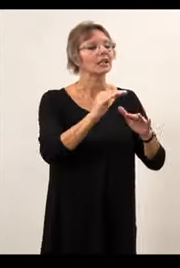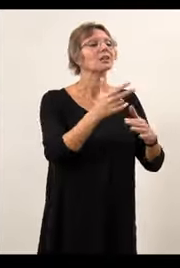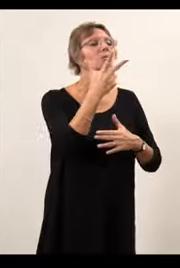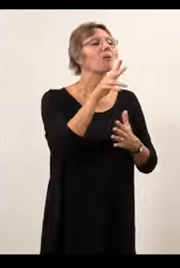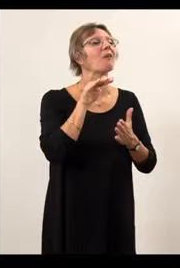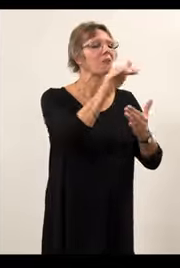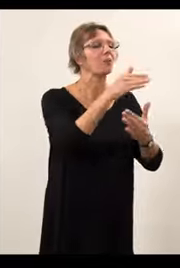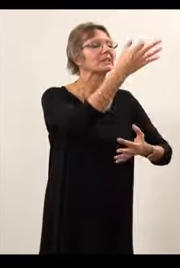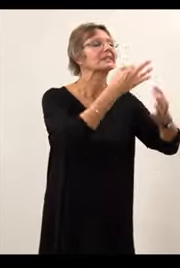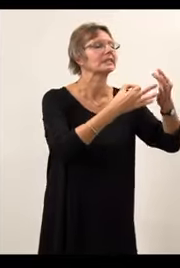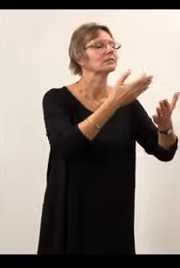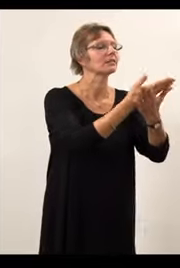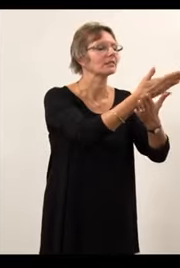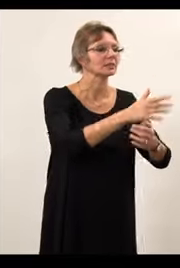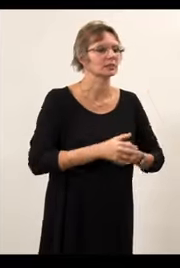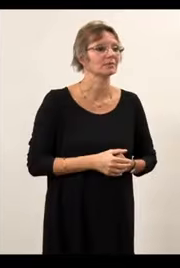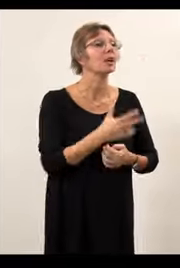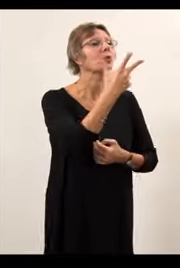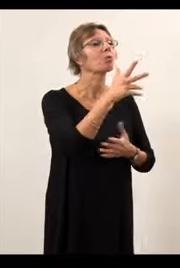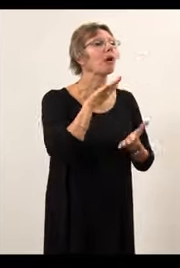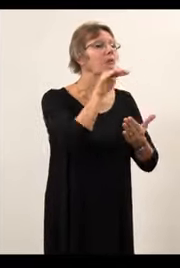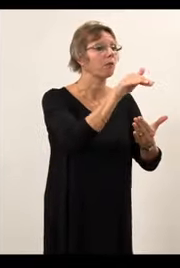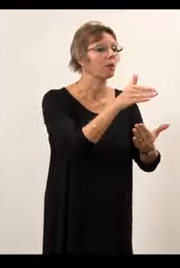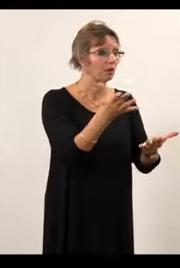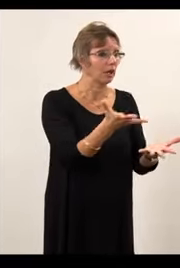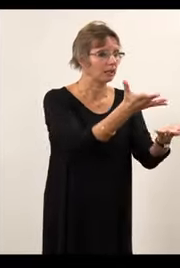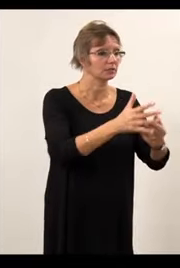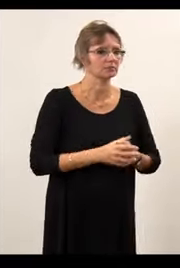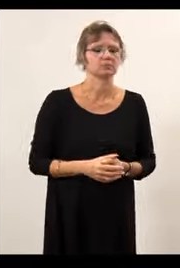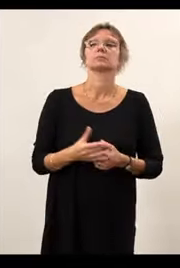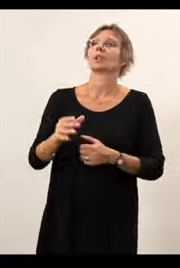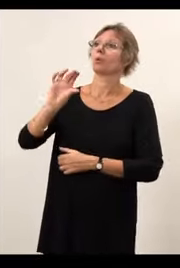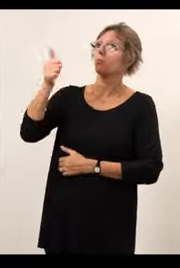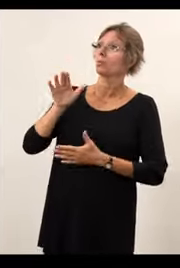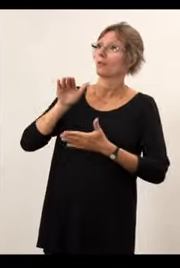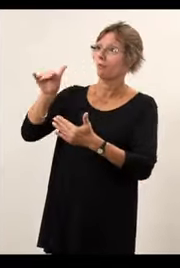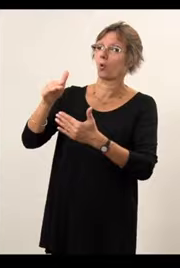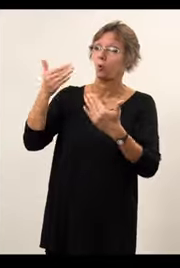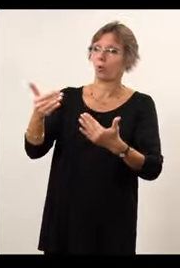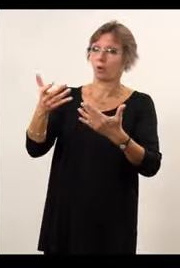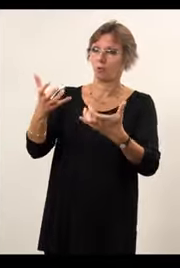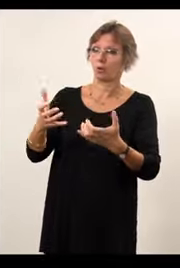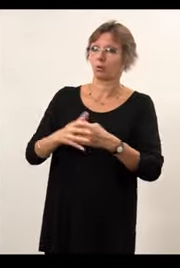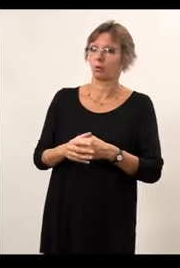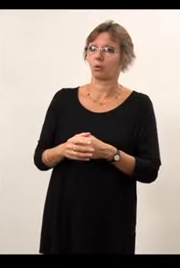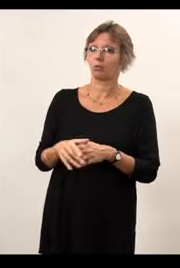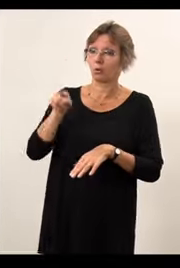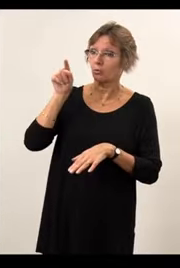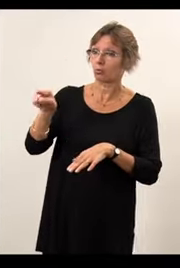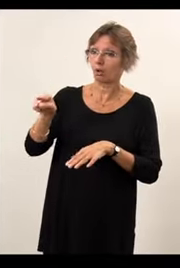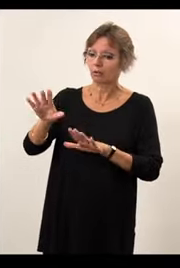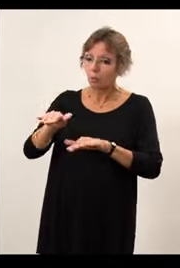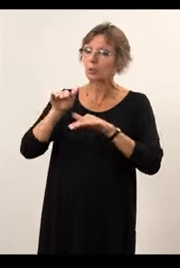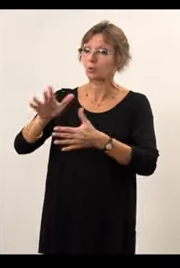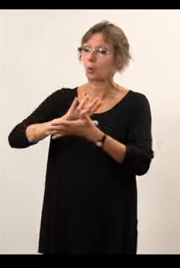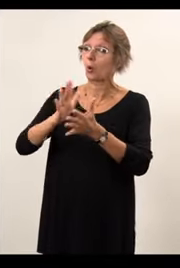Dis 3 vœux. Hein? Dis 3 vœux. Alors, mon vœu le plus cher, c'est que